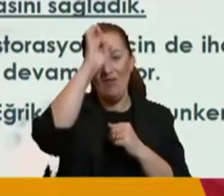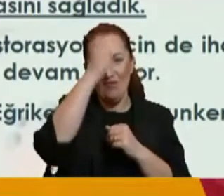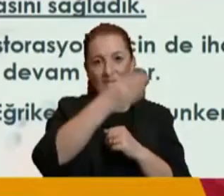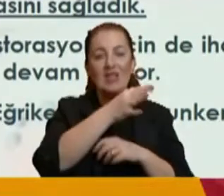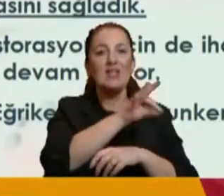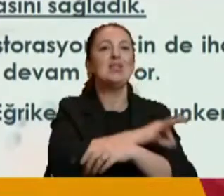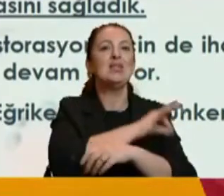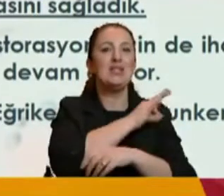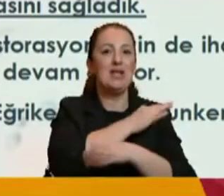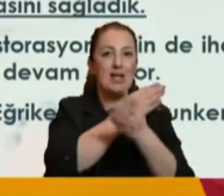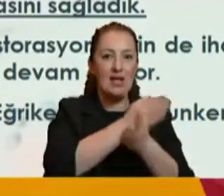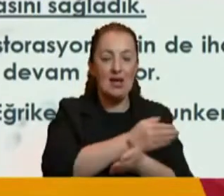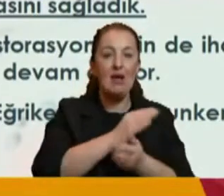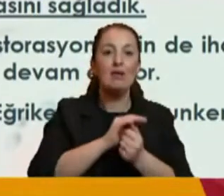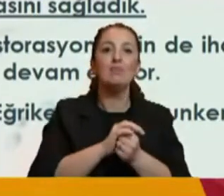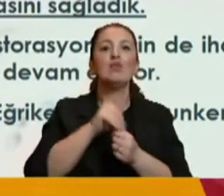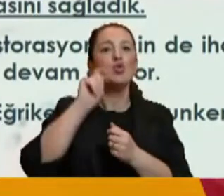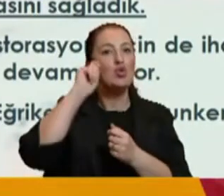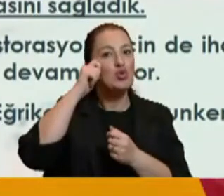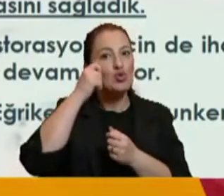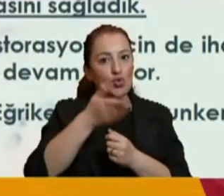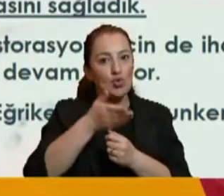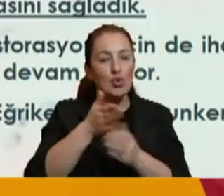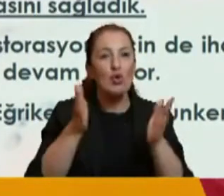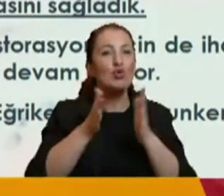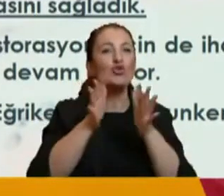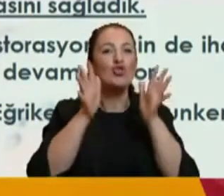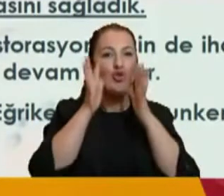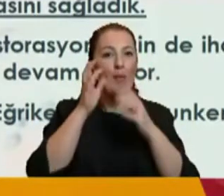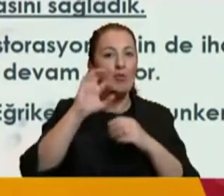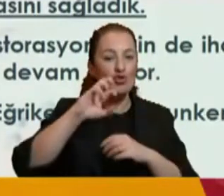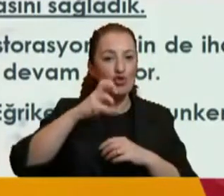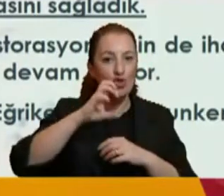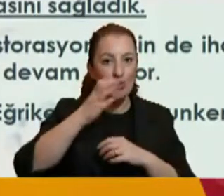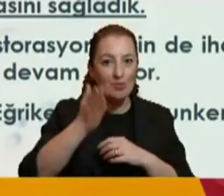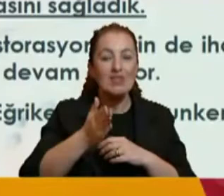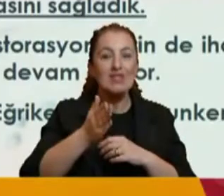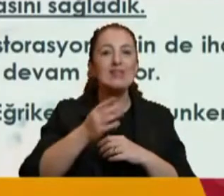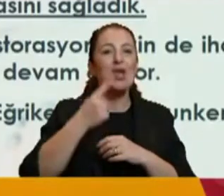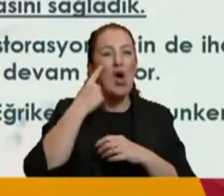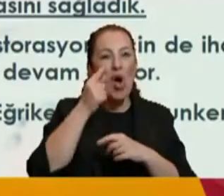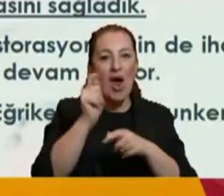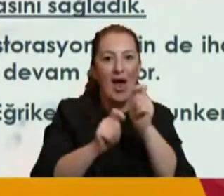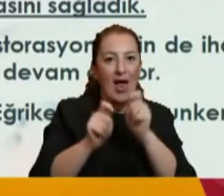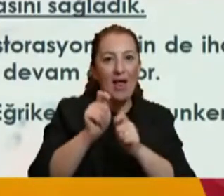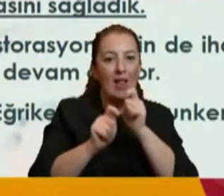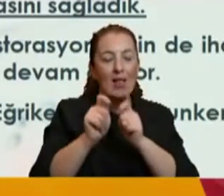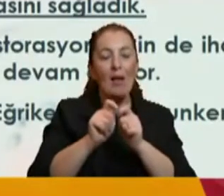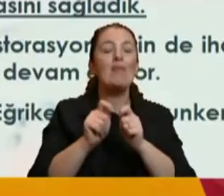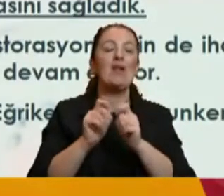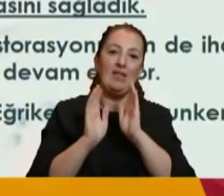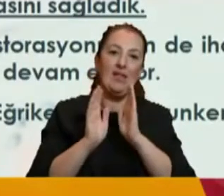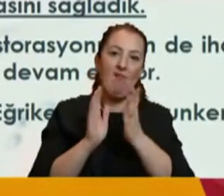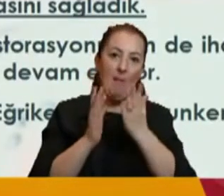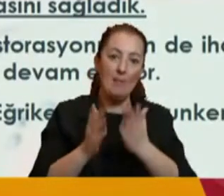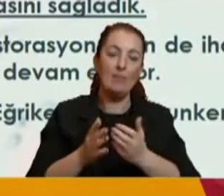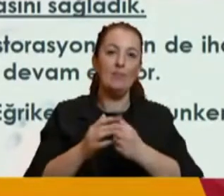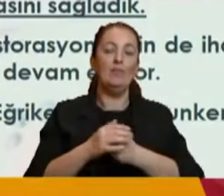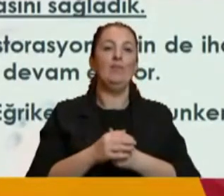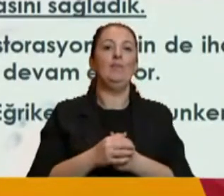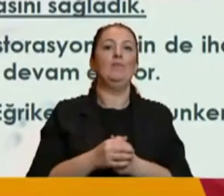Bayram Kaptan Çeşmesi Üsküdar üçüncü Ahmet Çeşmesi ni restoranı devam ediyoruz